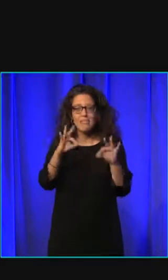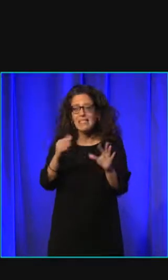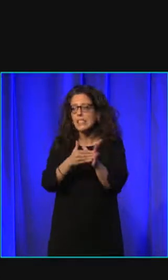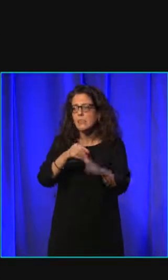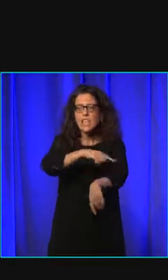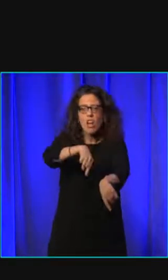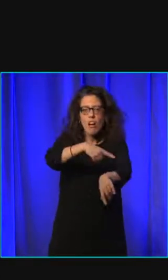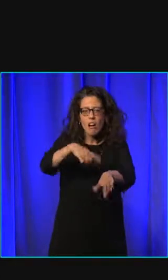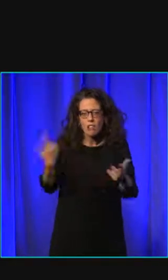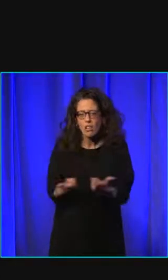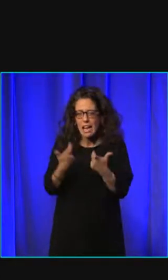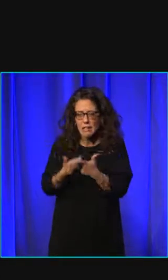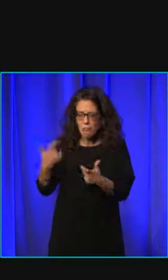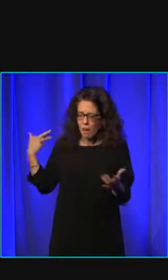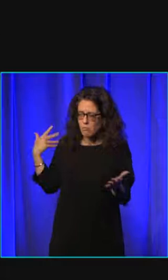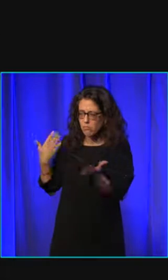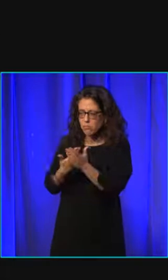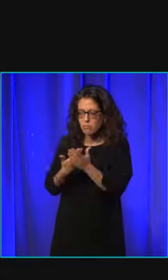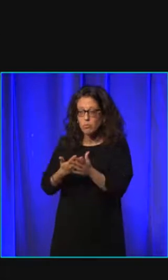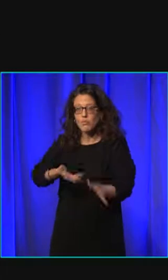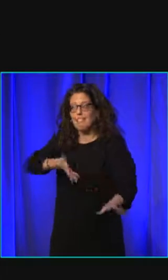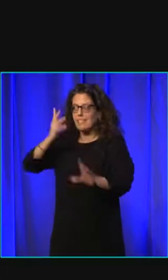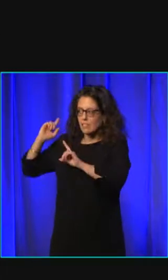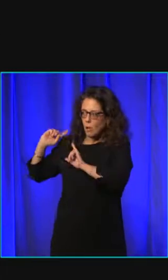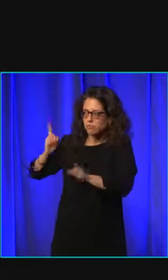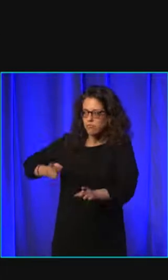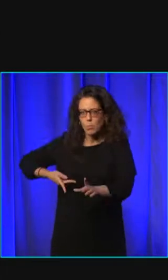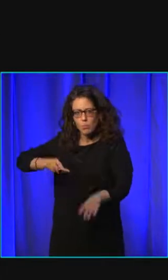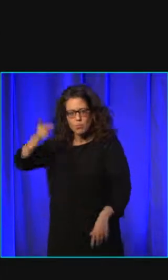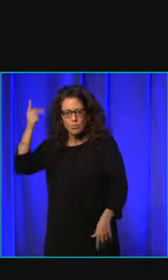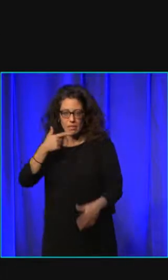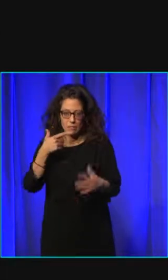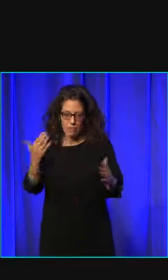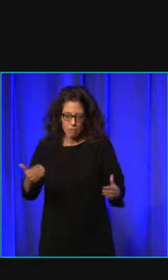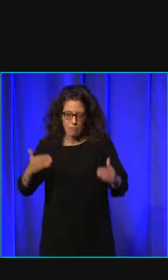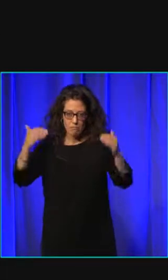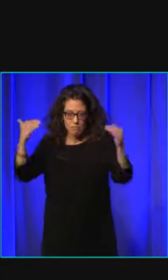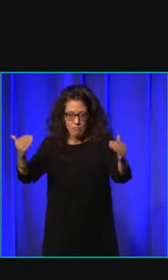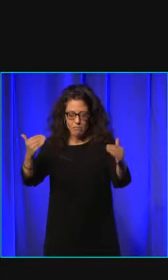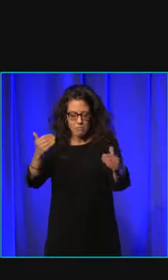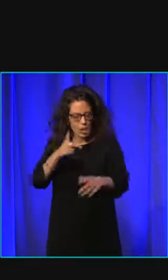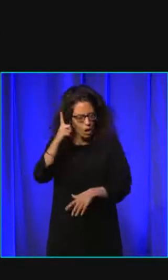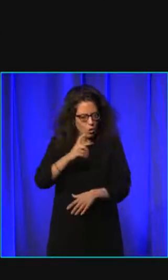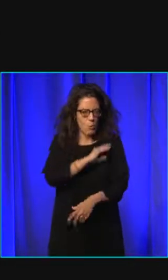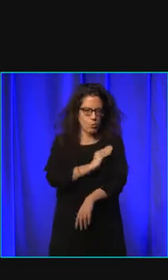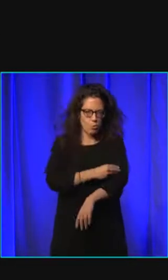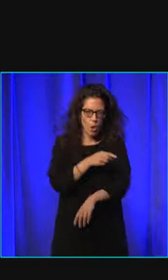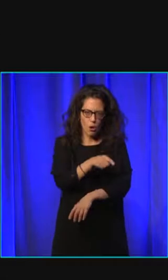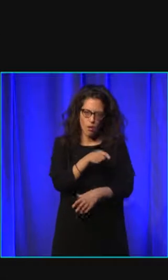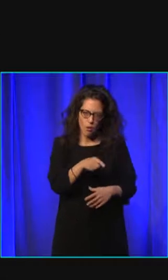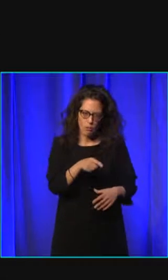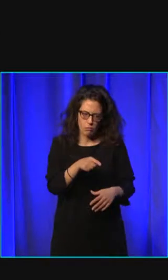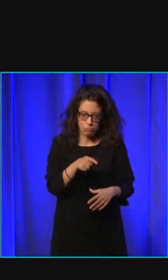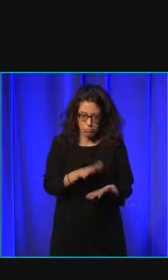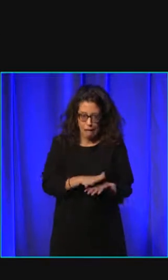d'entraînement, qui s'entraînent depuis plus de 10 ans et qui ont commencé la pratique d'un sport ou d'une discipline sportive